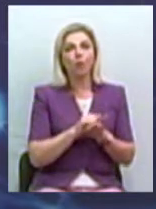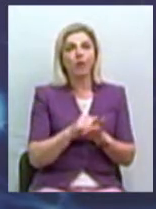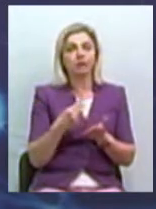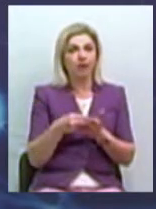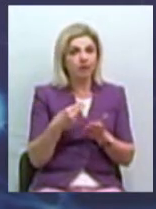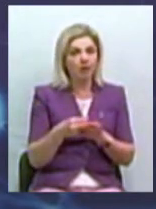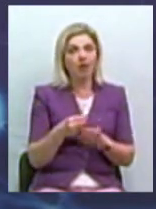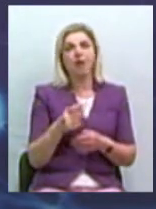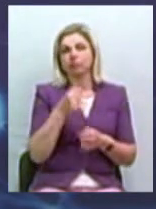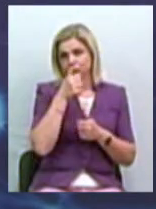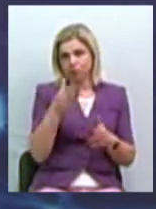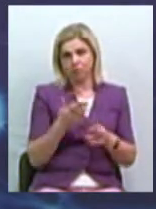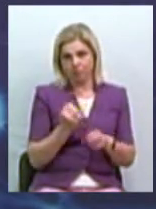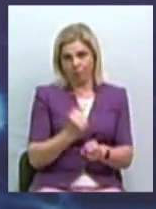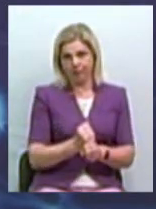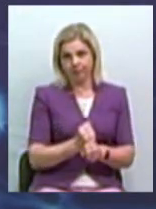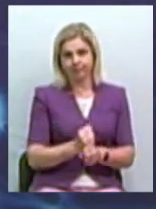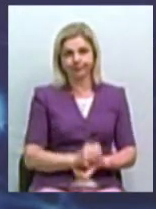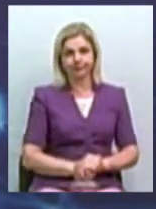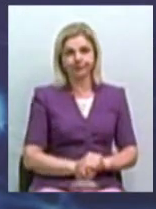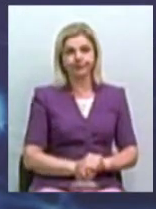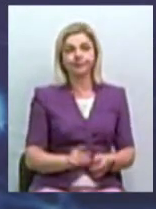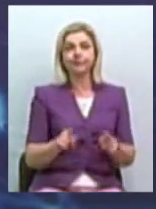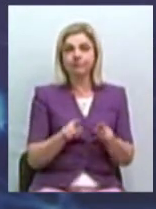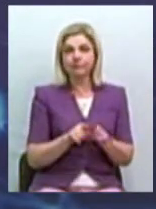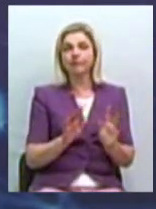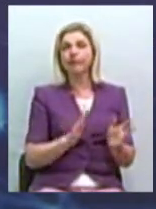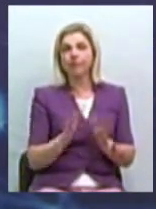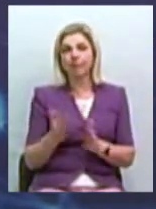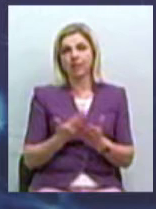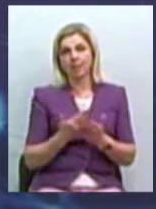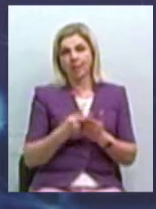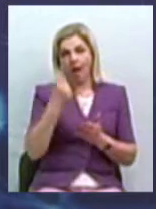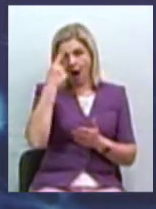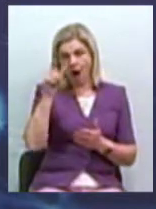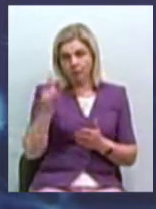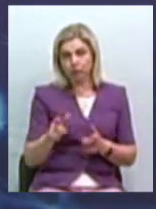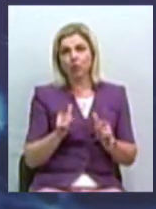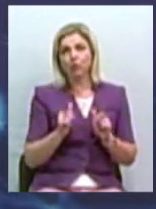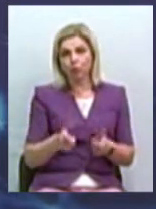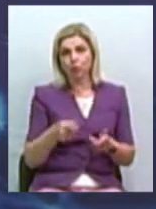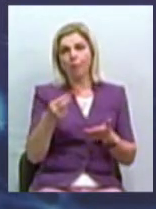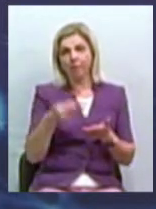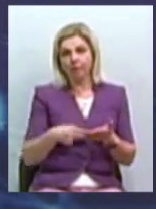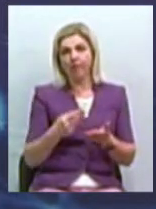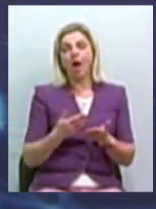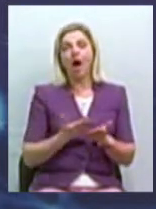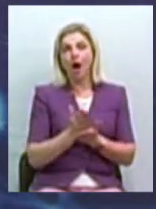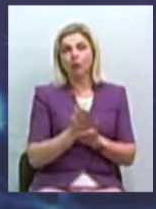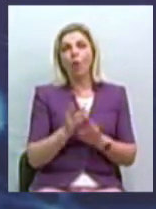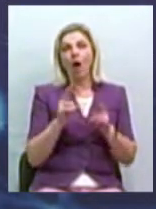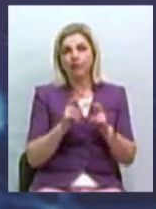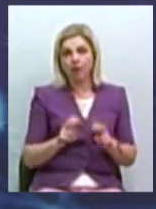це неможливо буде зробити. Тому в таких випадках, якщо, наприклад, автор погоджується, він підписує цю картку аналізу, що